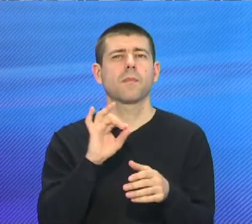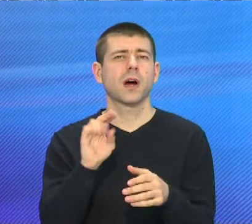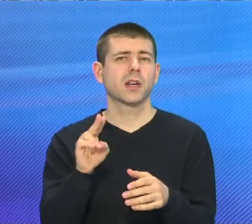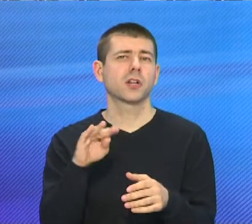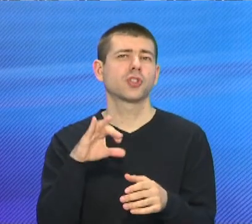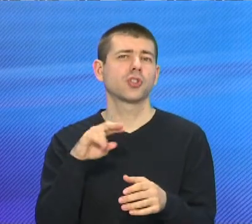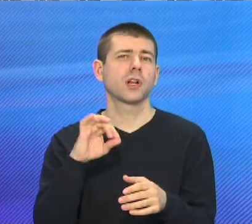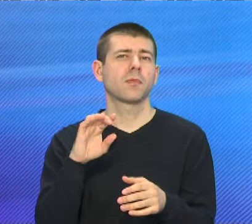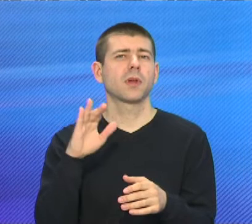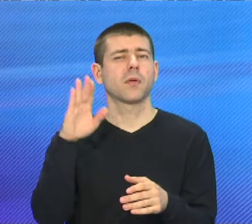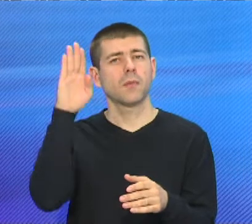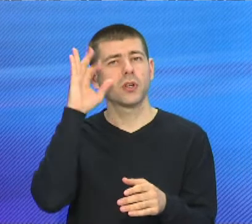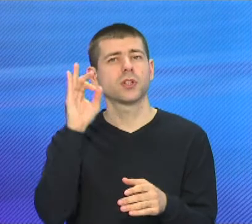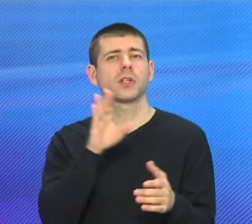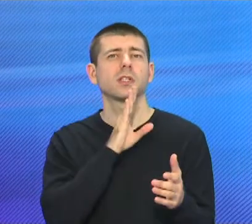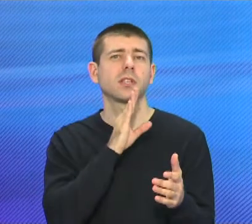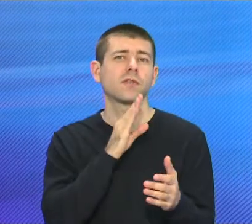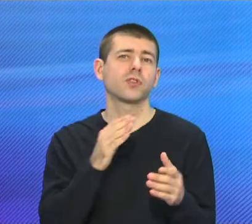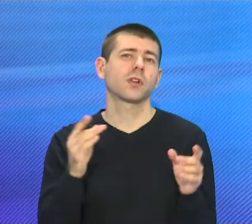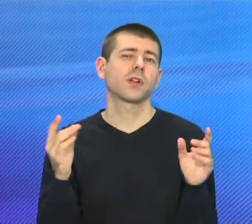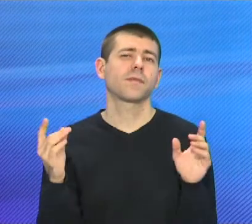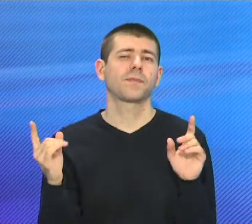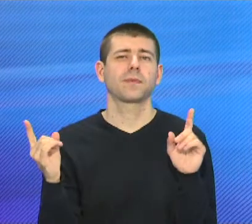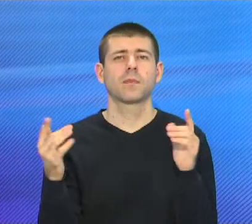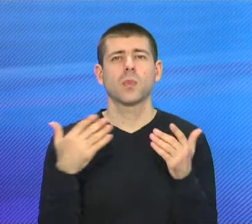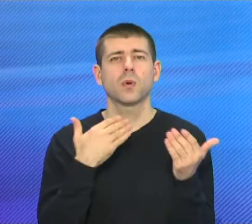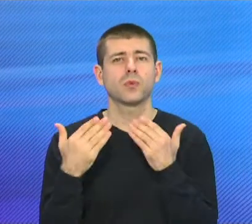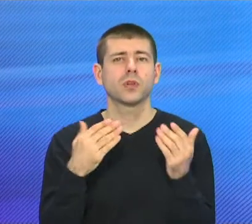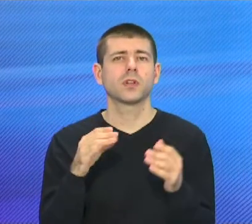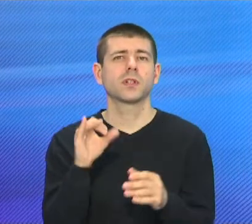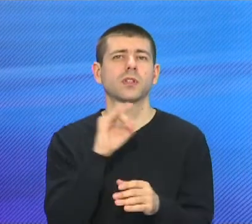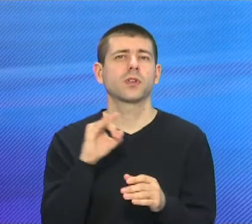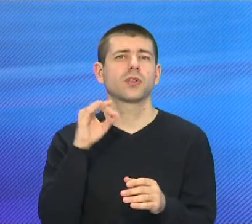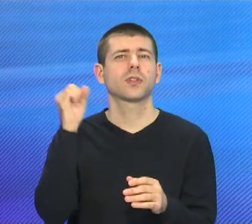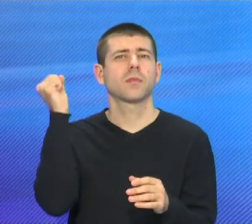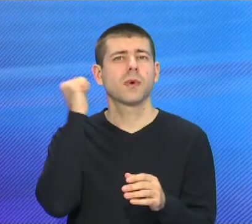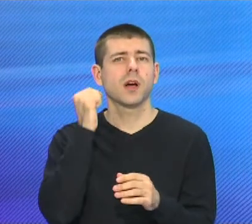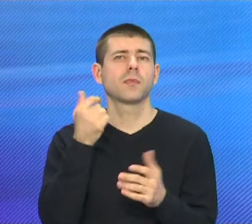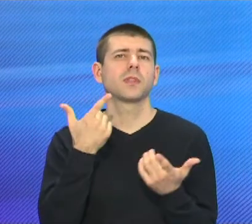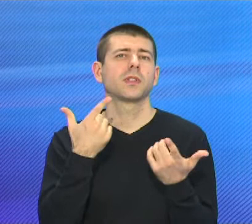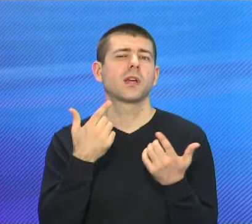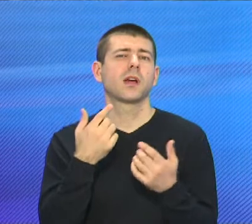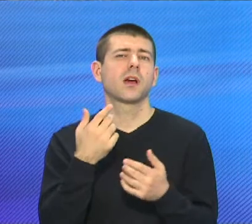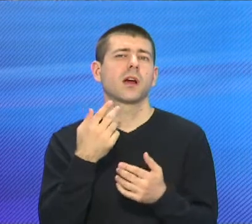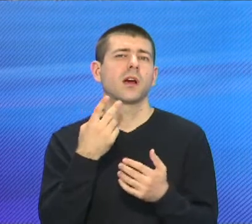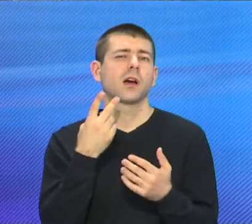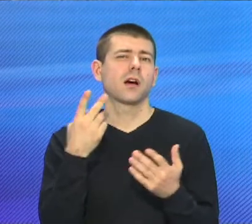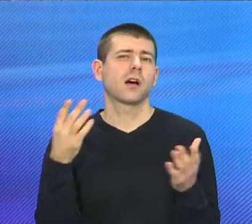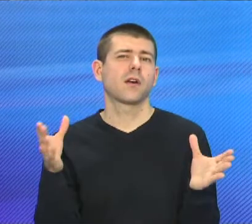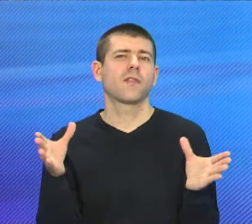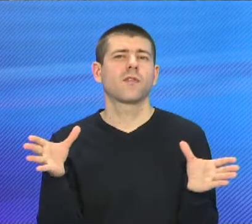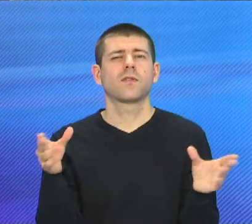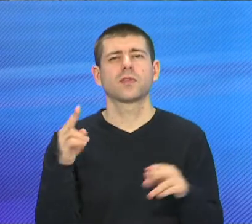девчаты примут удел у встречи в формате открытого урока «Историчной правды и памяти. Две державы, один лёс. Будуем будучыню